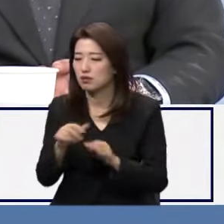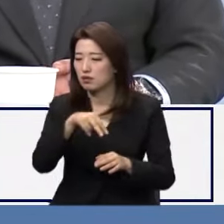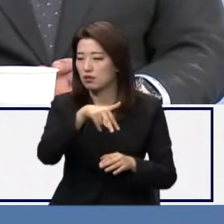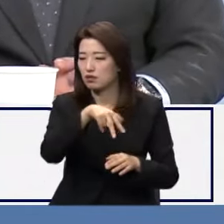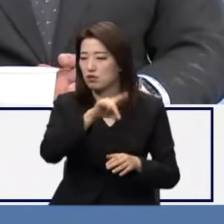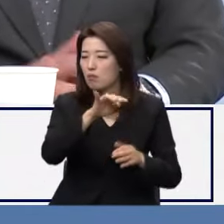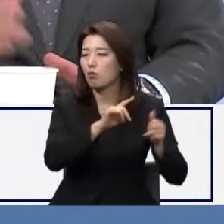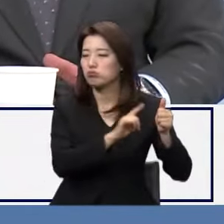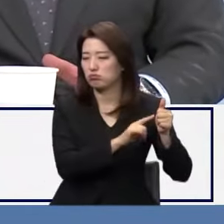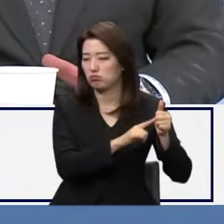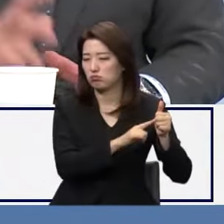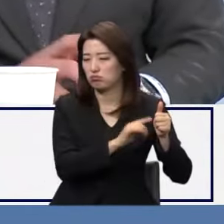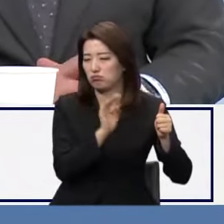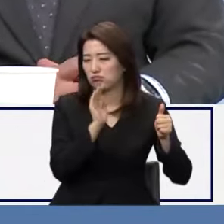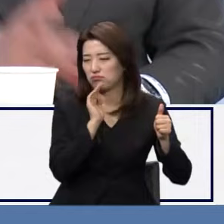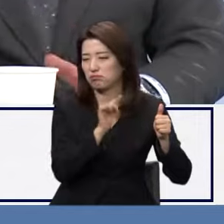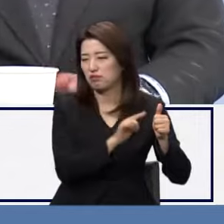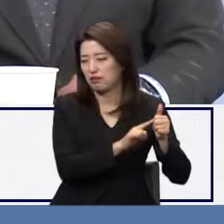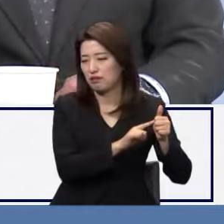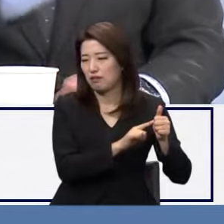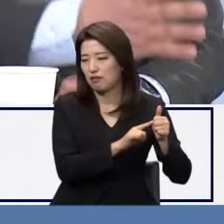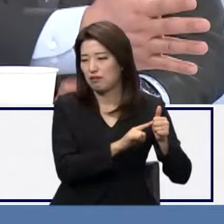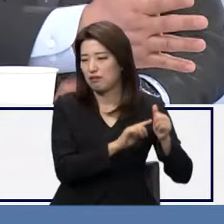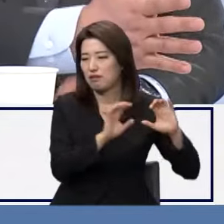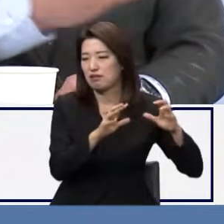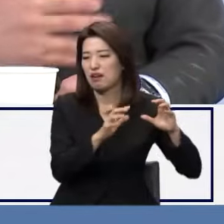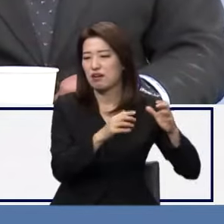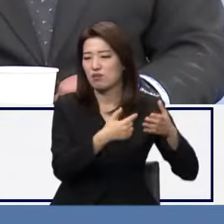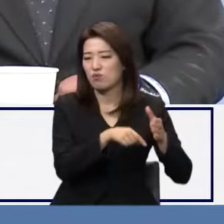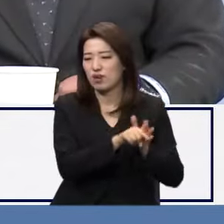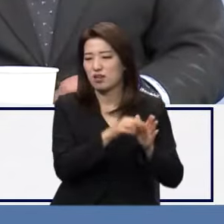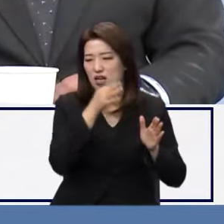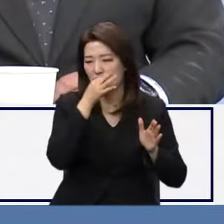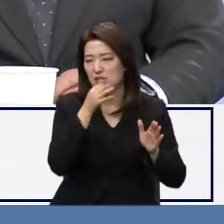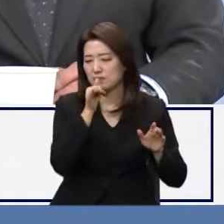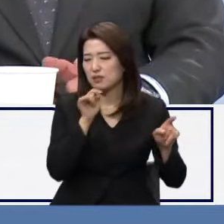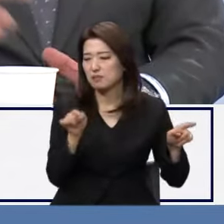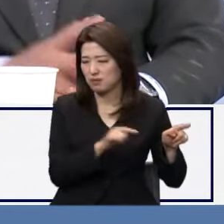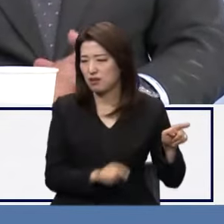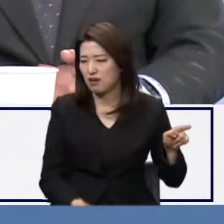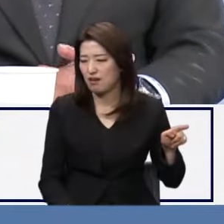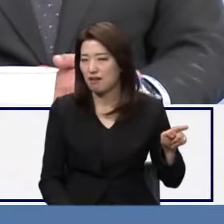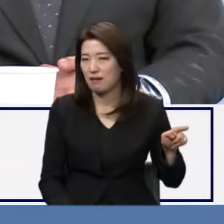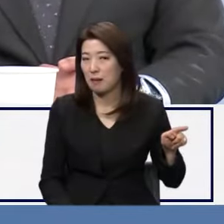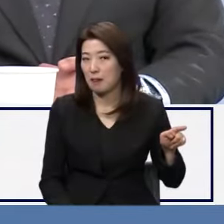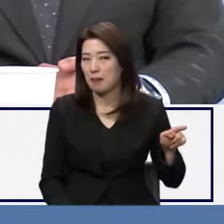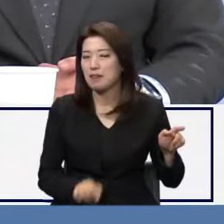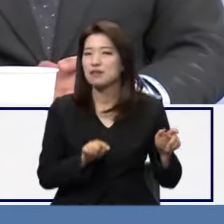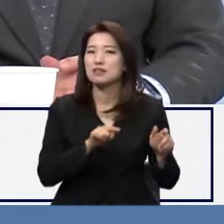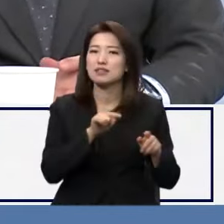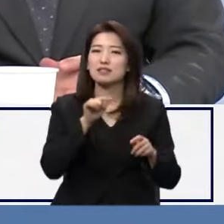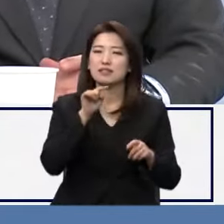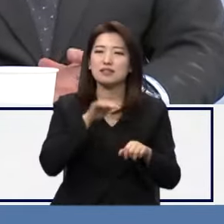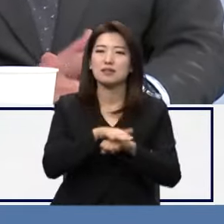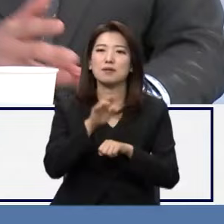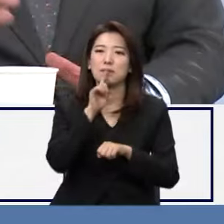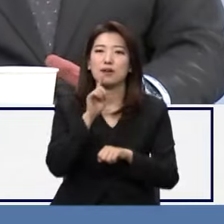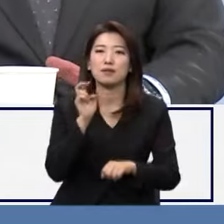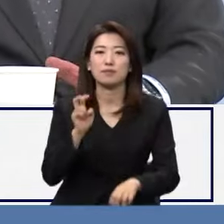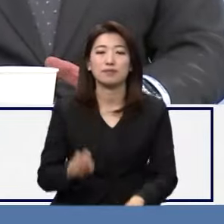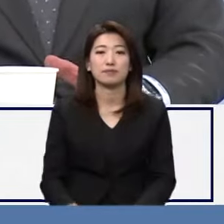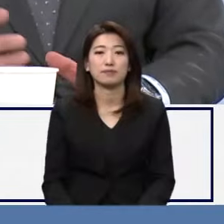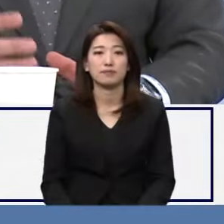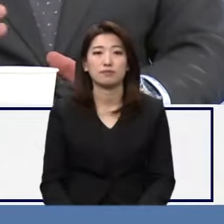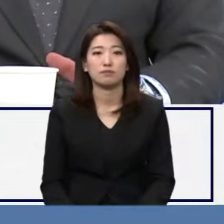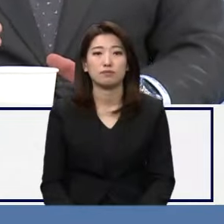의원이 더 명분이 전 없지 않다고 생각합니다 왜냐면 지난번에도 지역으로 옮겼어요 제가 알기로 본인이 이제 원래 해운대 구청장 출신이고